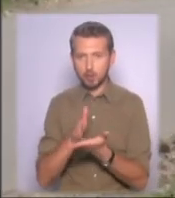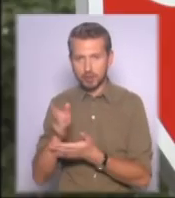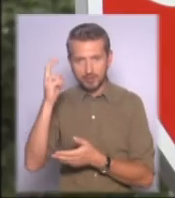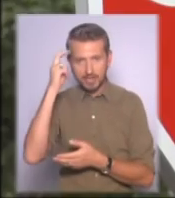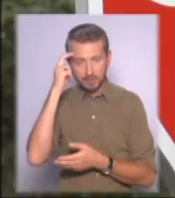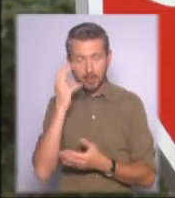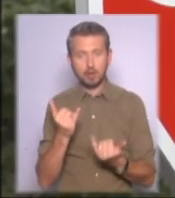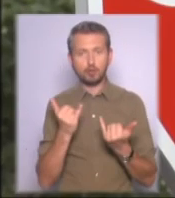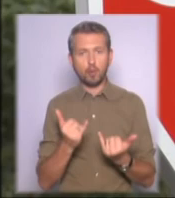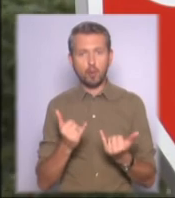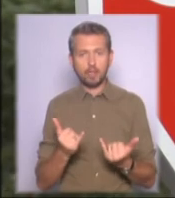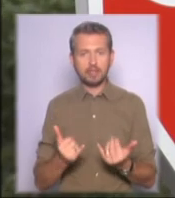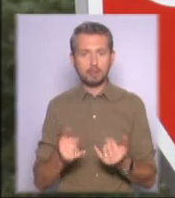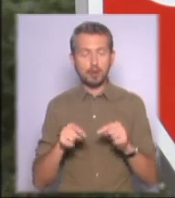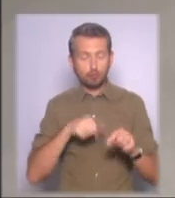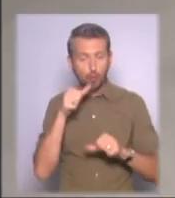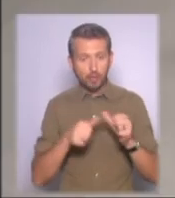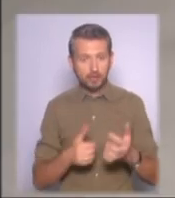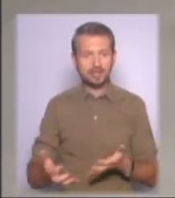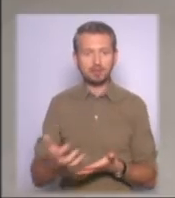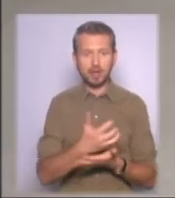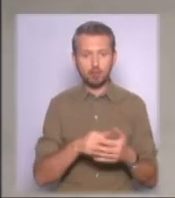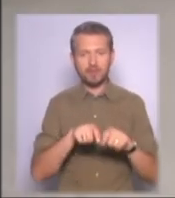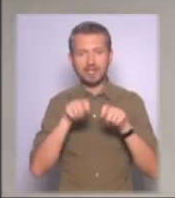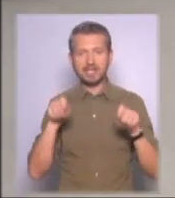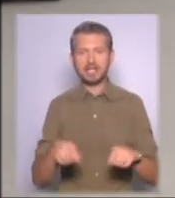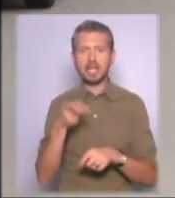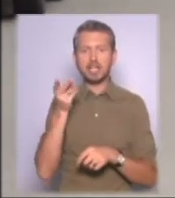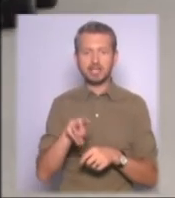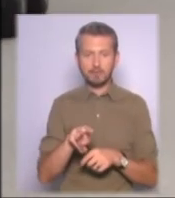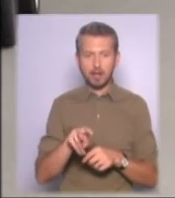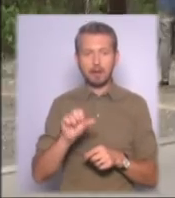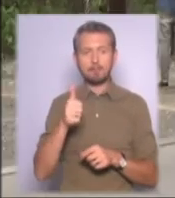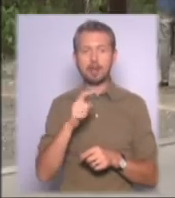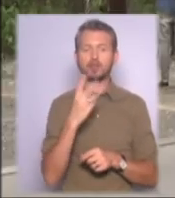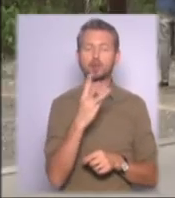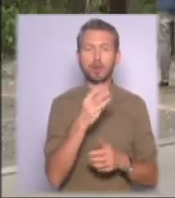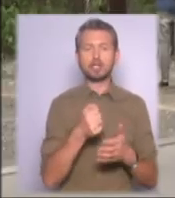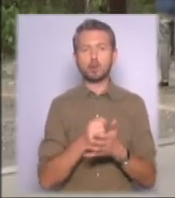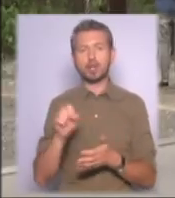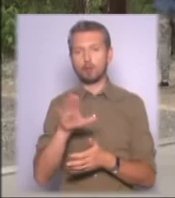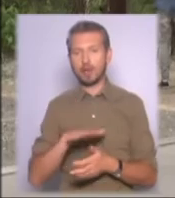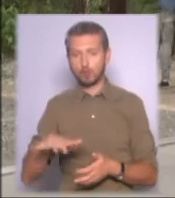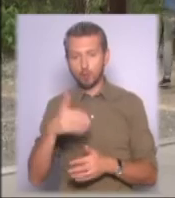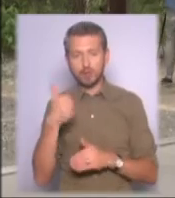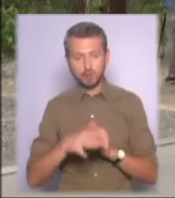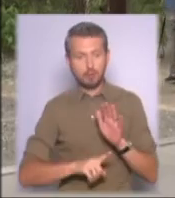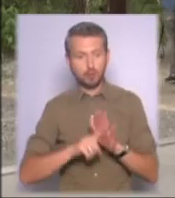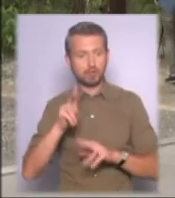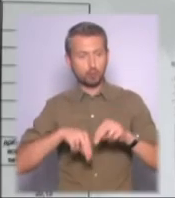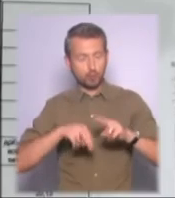Сьогодні збираються, цьогоріч точніше, збираються відкрити два. Перший з Троєщини до Європейської площі вже почали